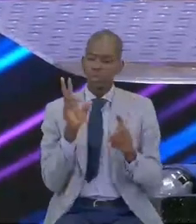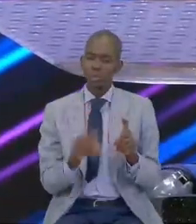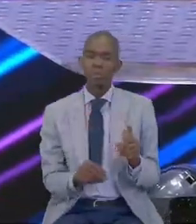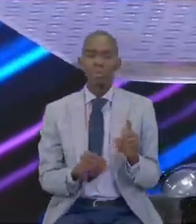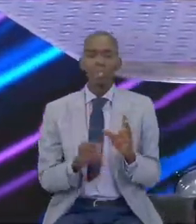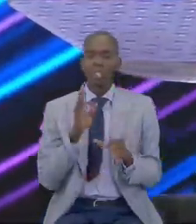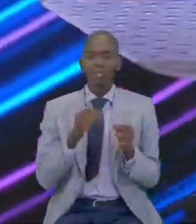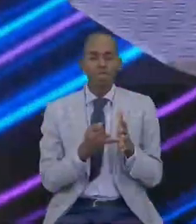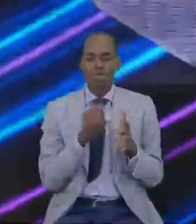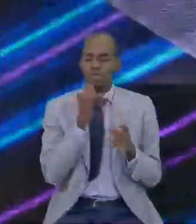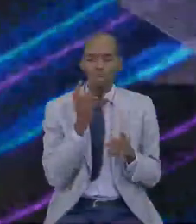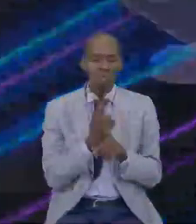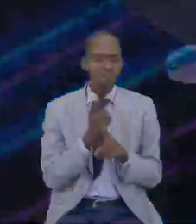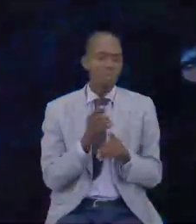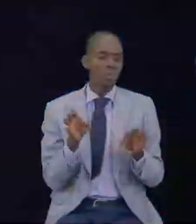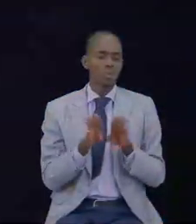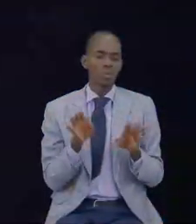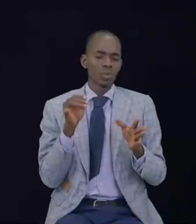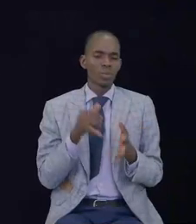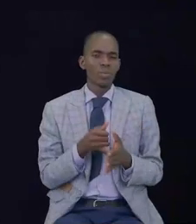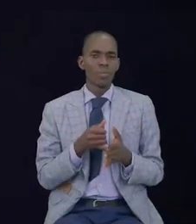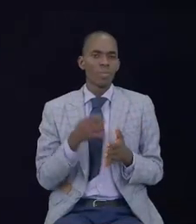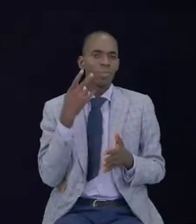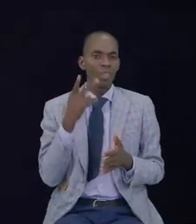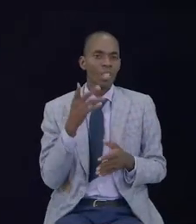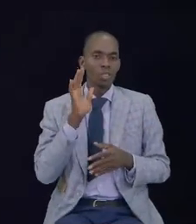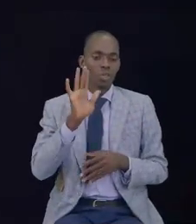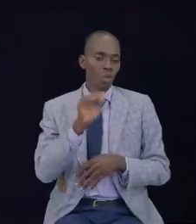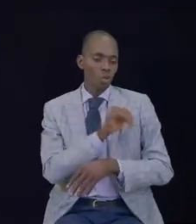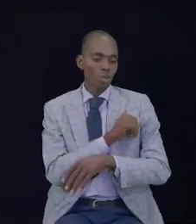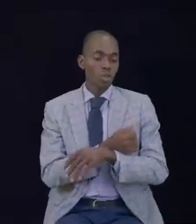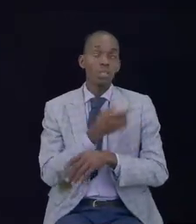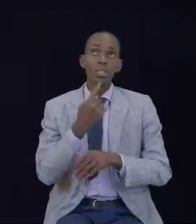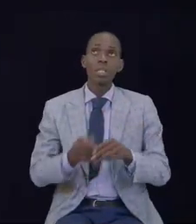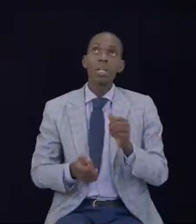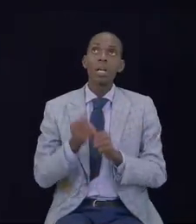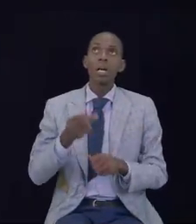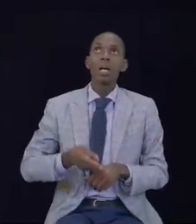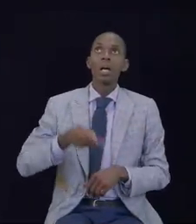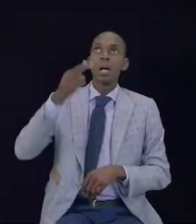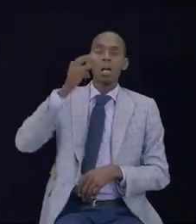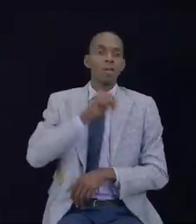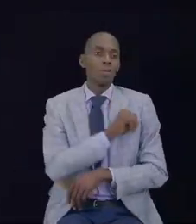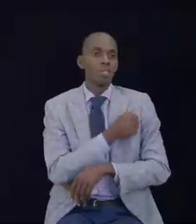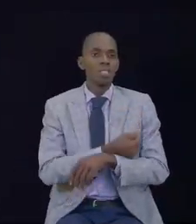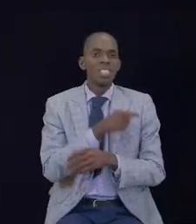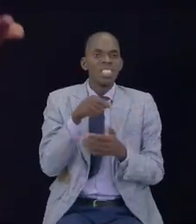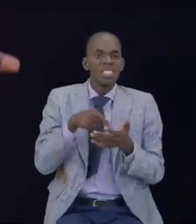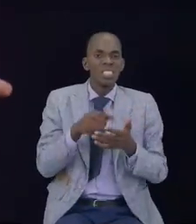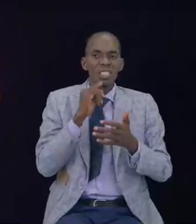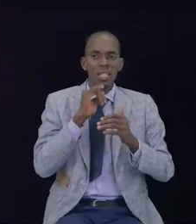voici comment l'autorité, la haute autorité, voici comment elle veut ça. Va